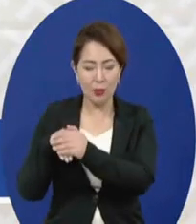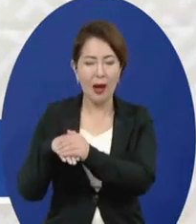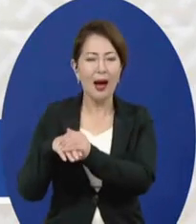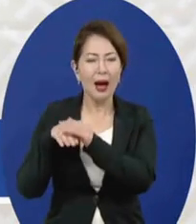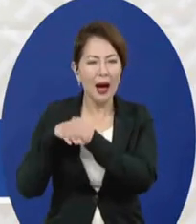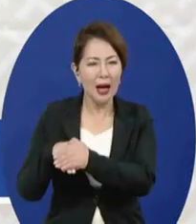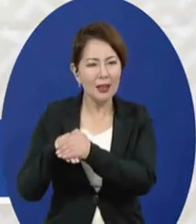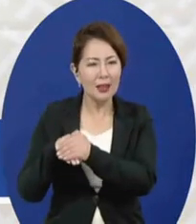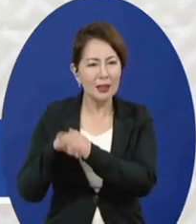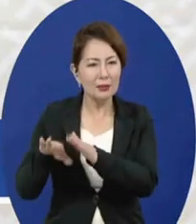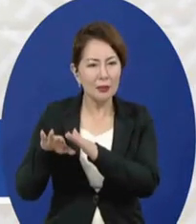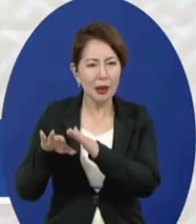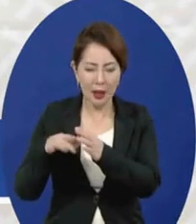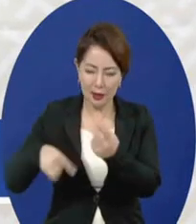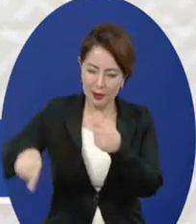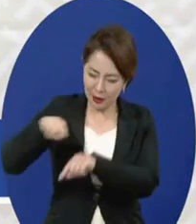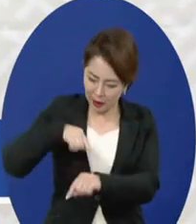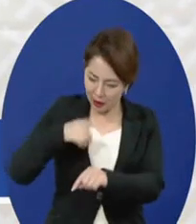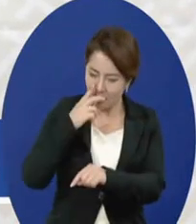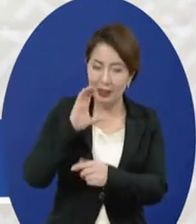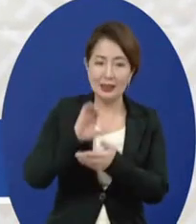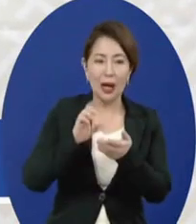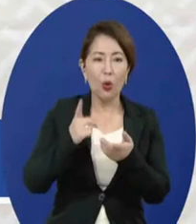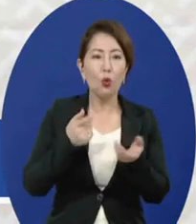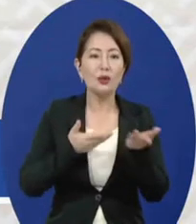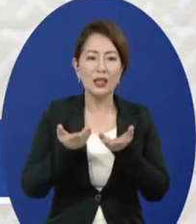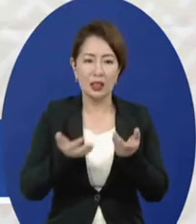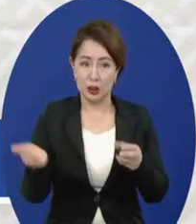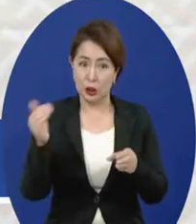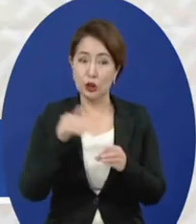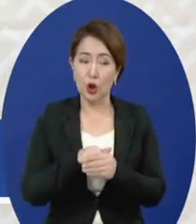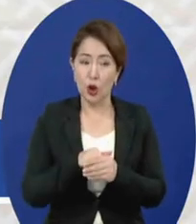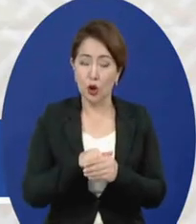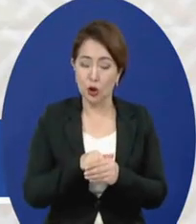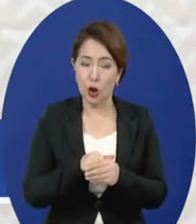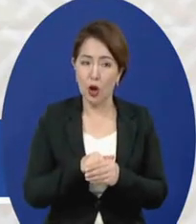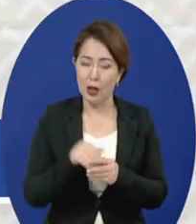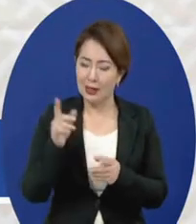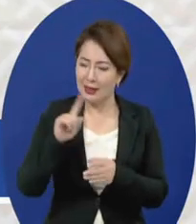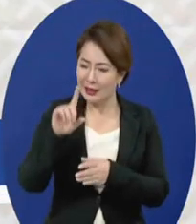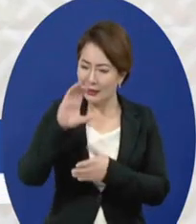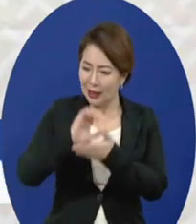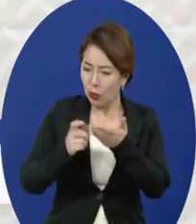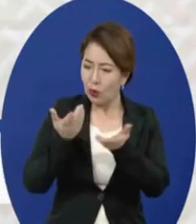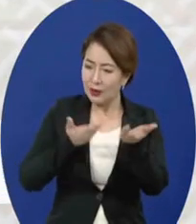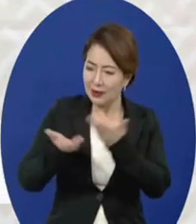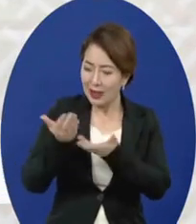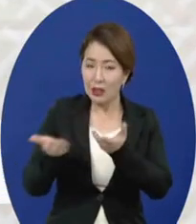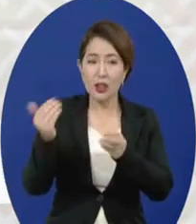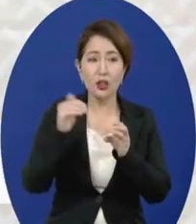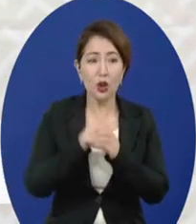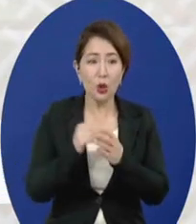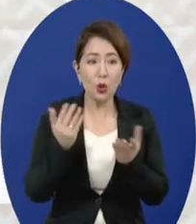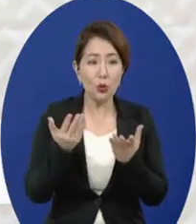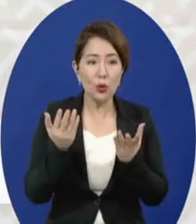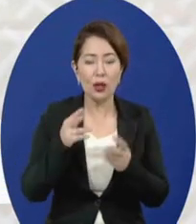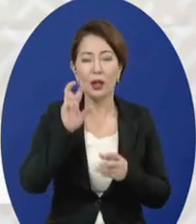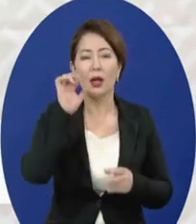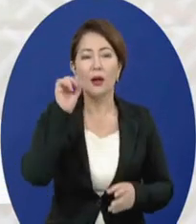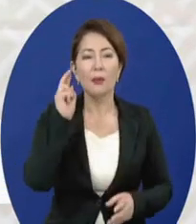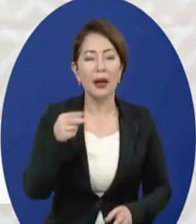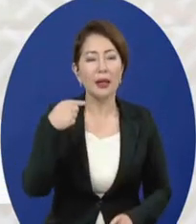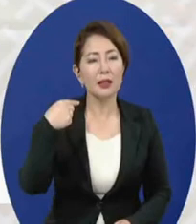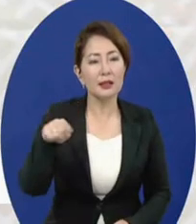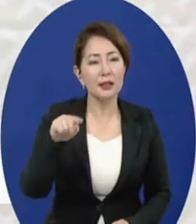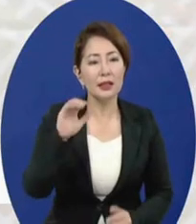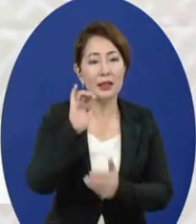тодорхой хэмжээгээр эргээд энэ санхүүгийн зах зээл рүү орно. Санхүүгийн зах зээл рүү орсноор зөвхөн банкуудын